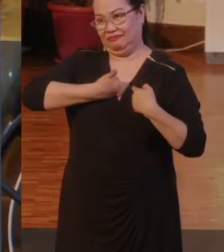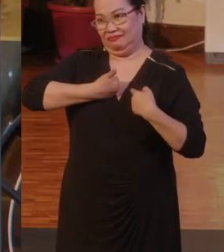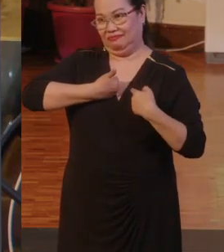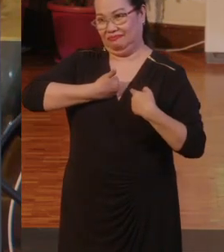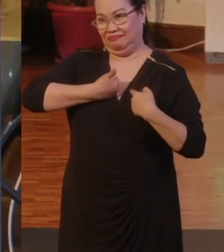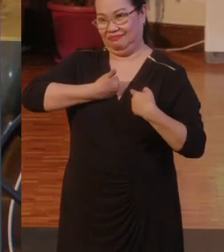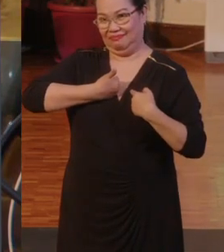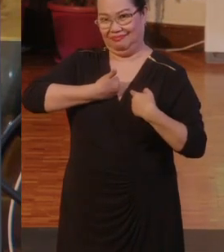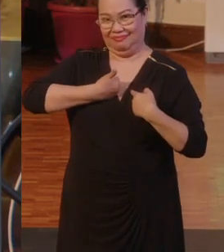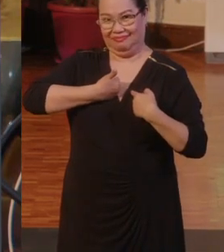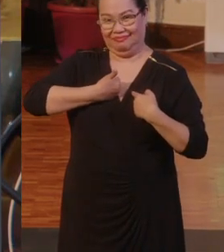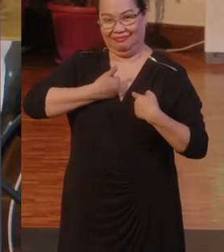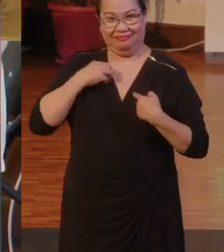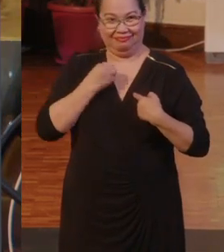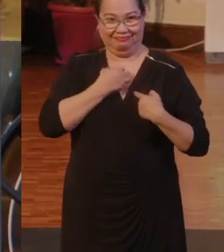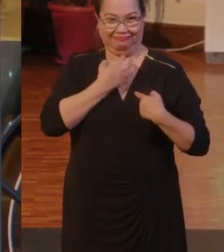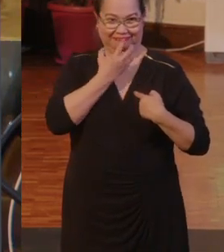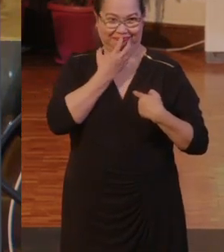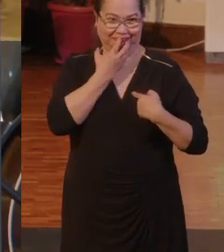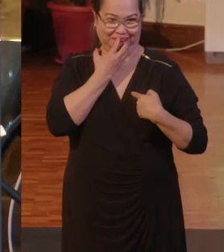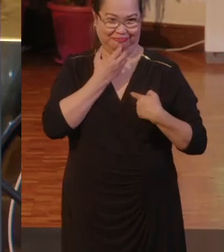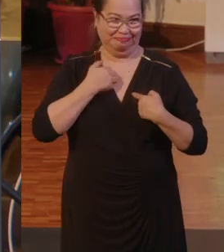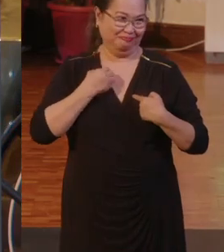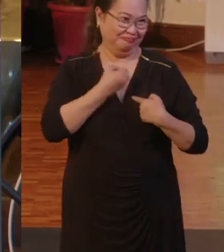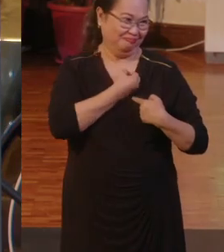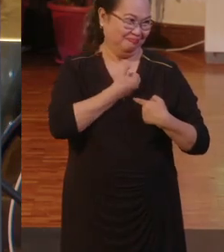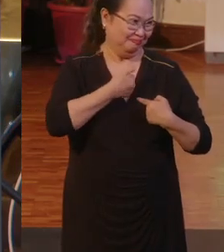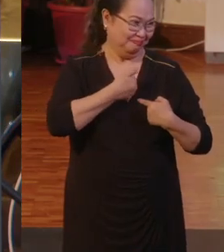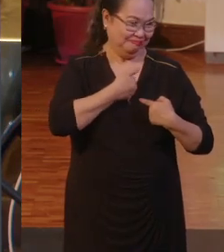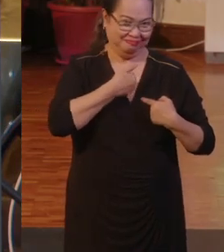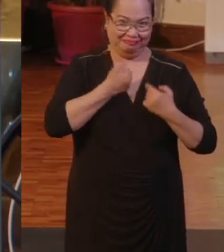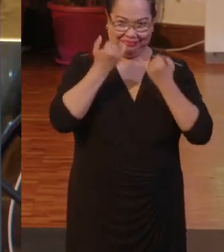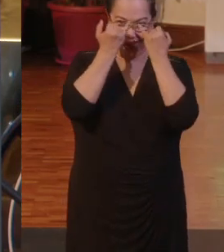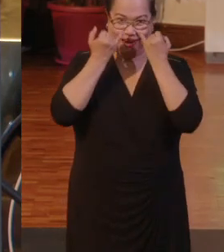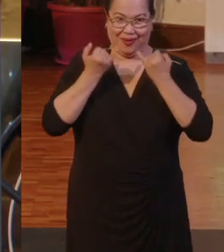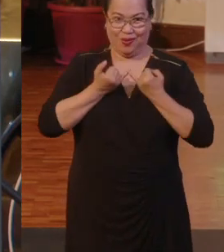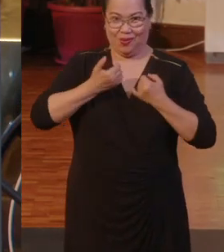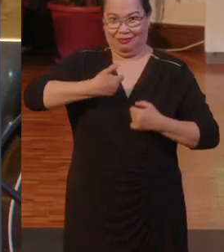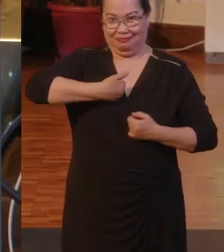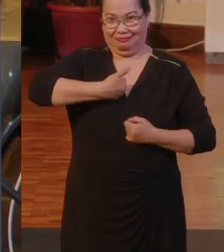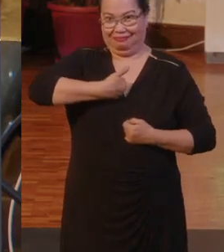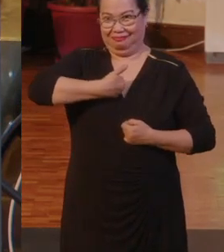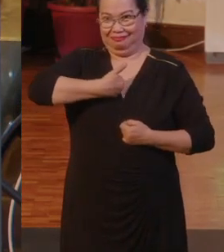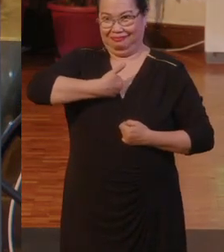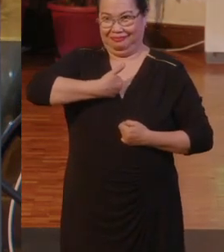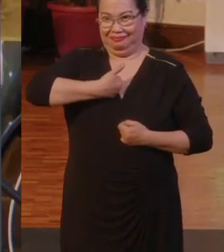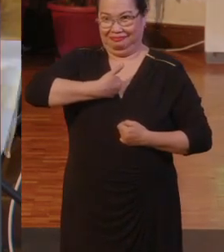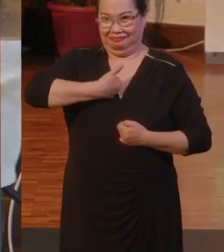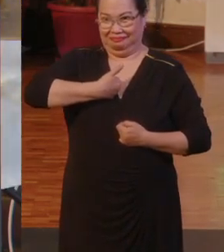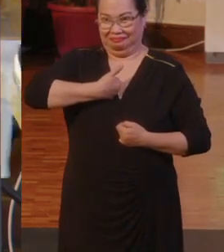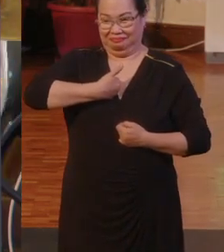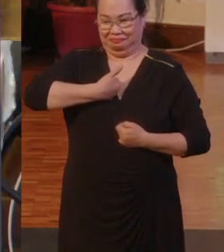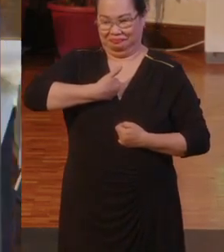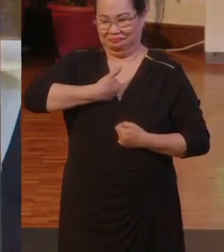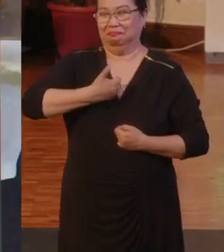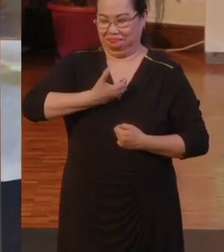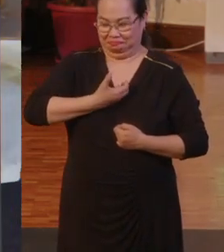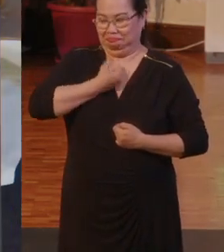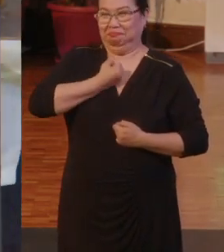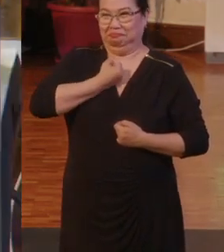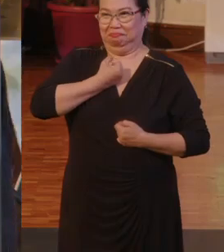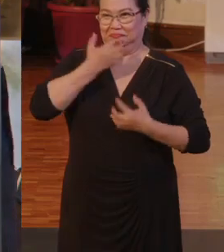kaway. Kung ano man ang mangyari sa akin, ako ay nasa iyo. Kung ako ay pagalingin mo at lumakas ang aking mga